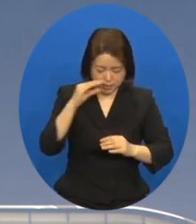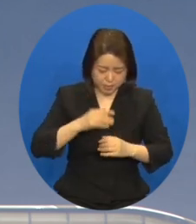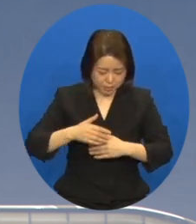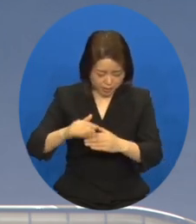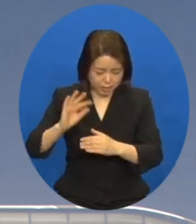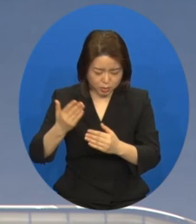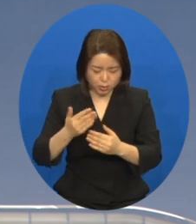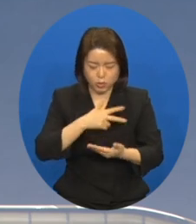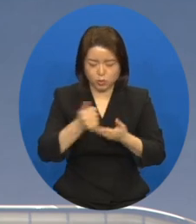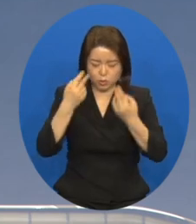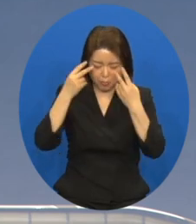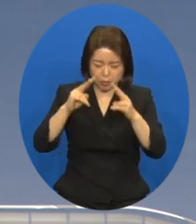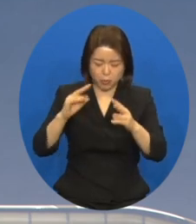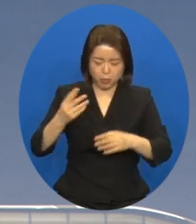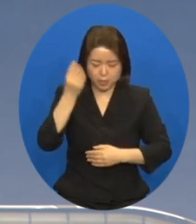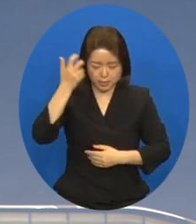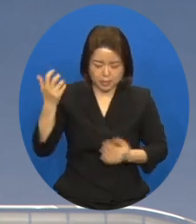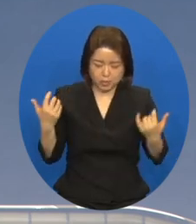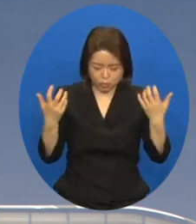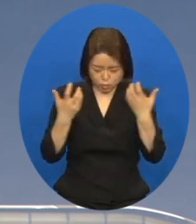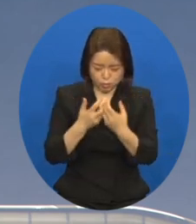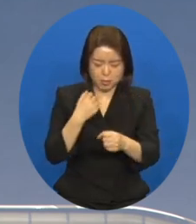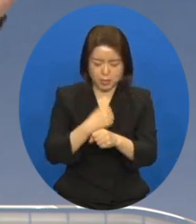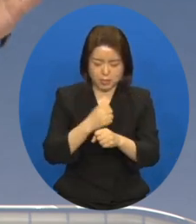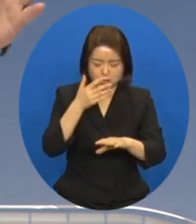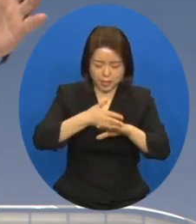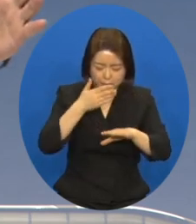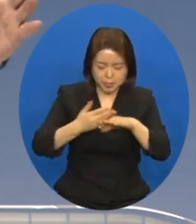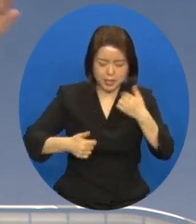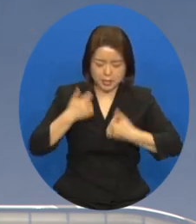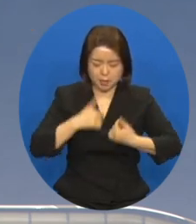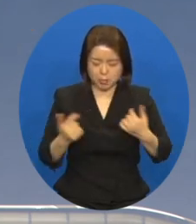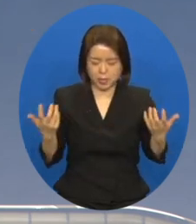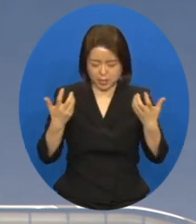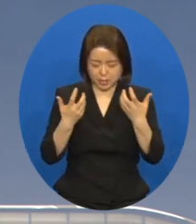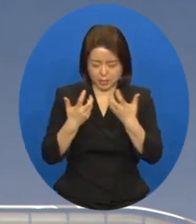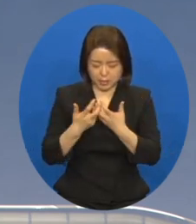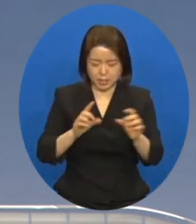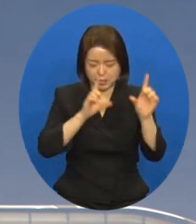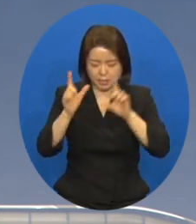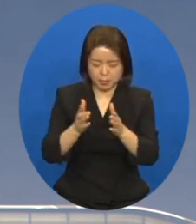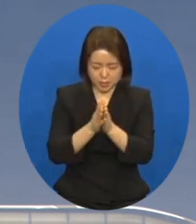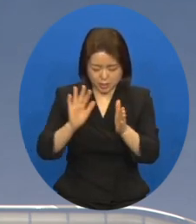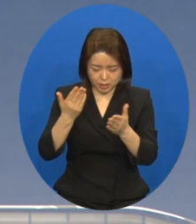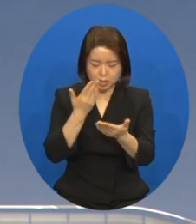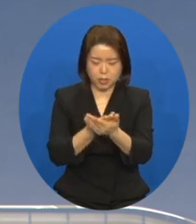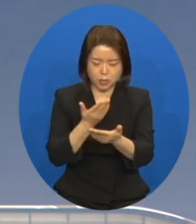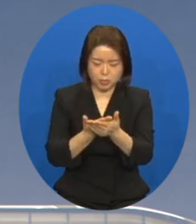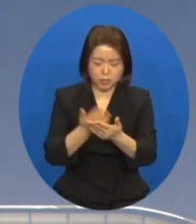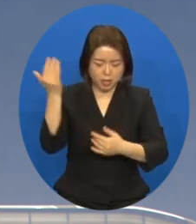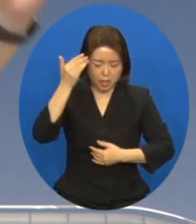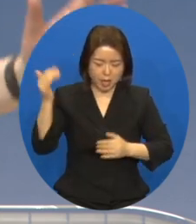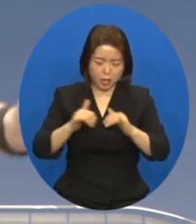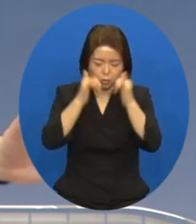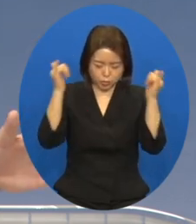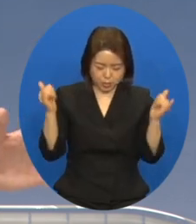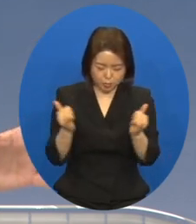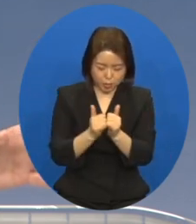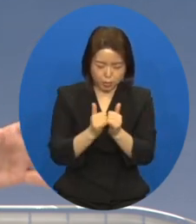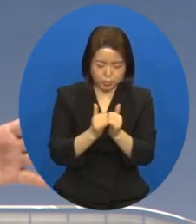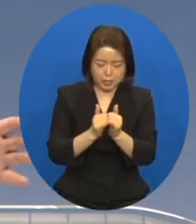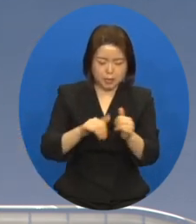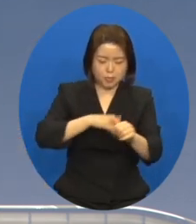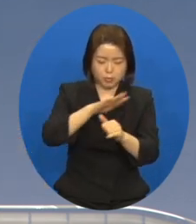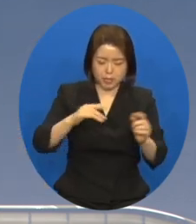바라보고 성령에 충만하여 감사와 기쁨이 넘치는 삶을 시작하게 하소서. 한국 사회 전체 분위기가